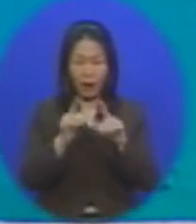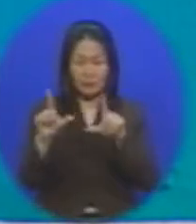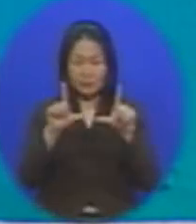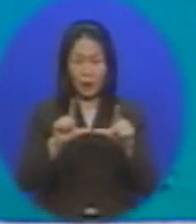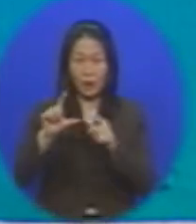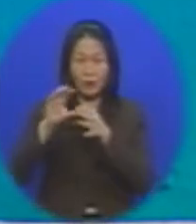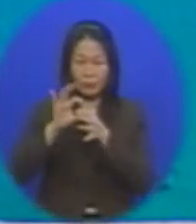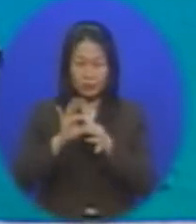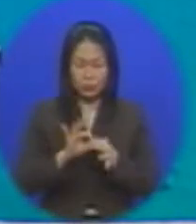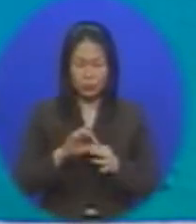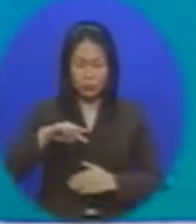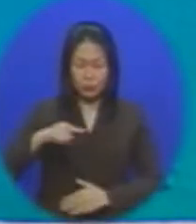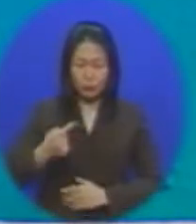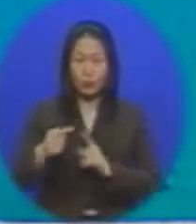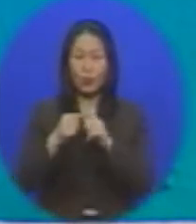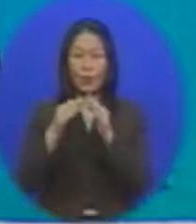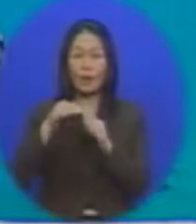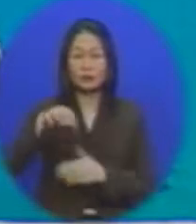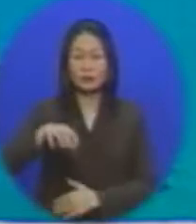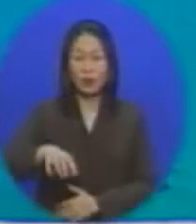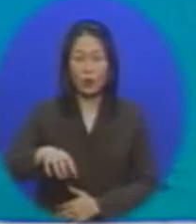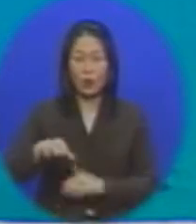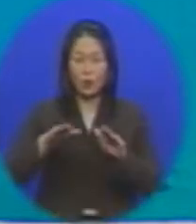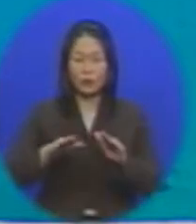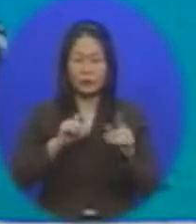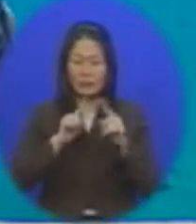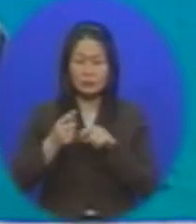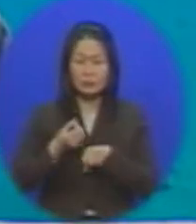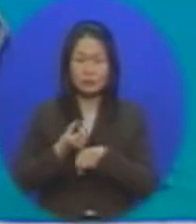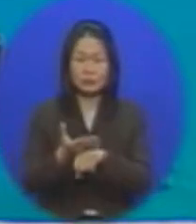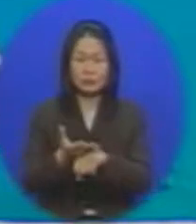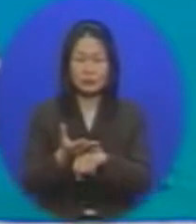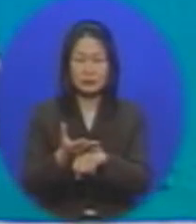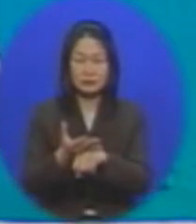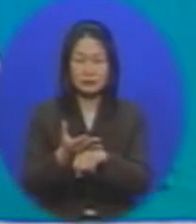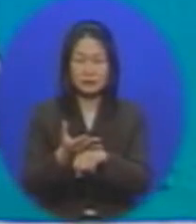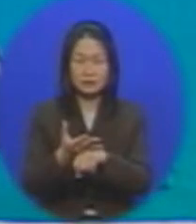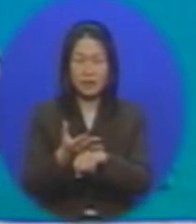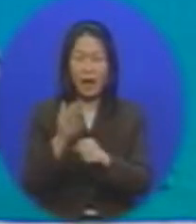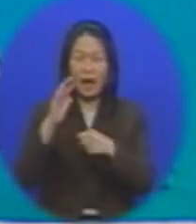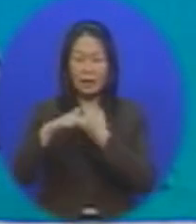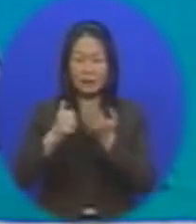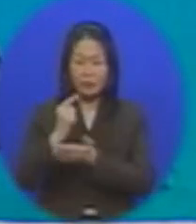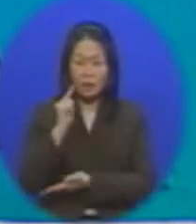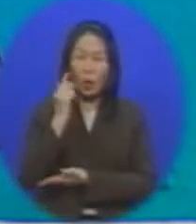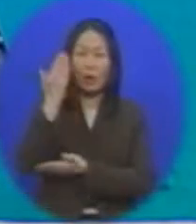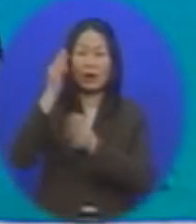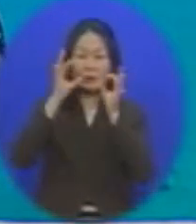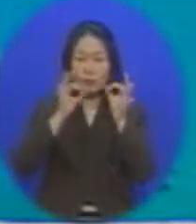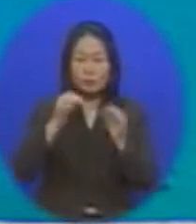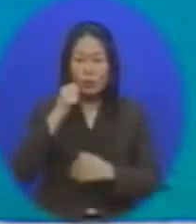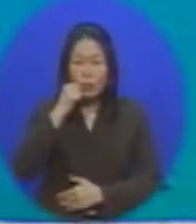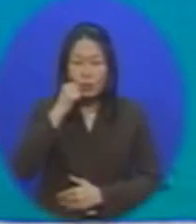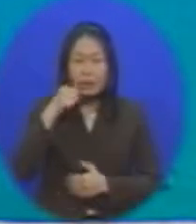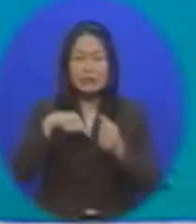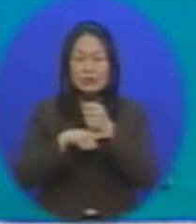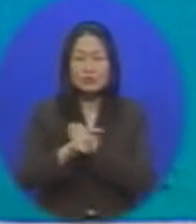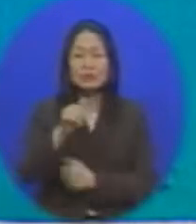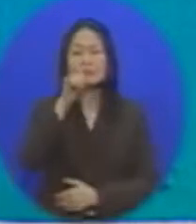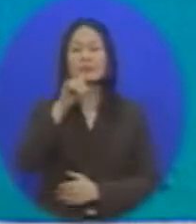하면서도 교회에서 오늘 말씀 하신 하나님의 영광을 보지 못하는 이유는 까닭이